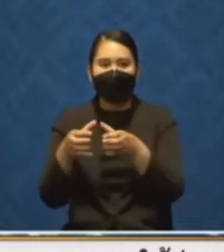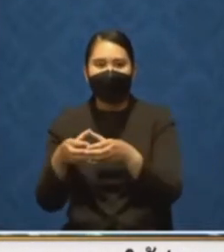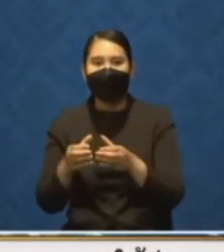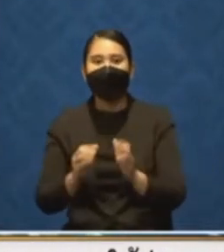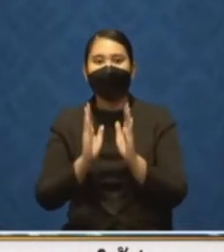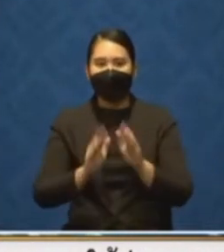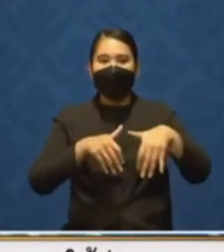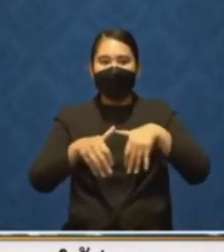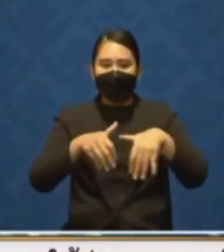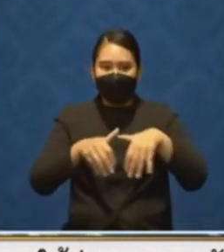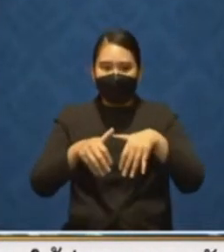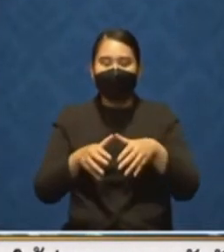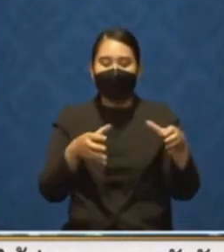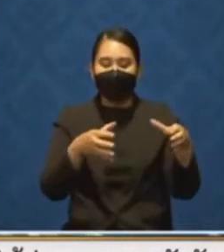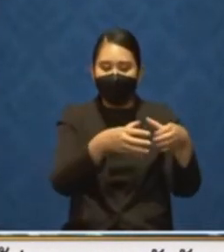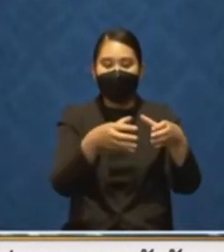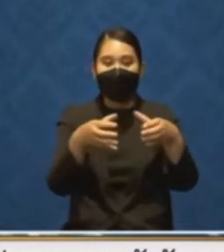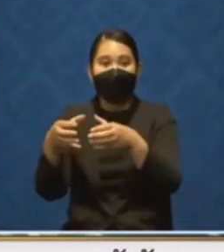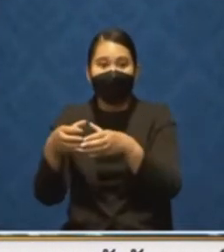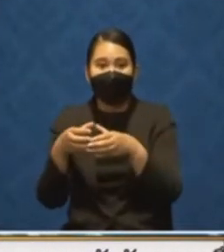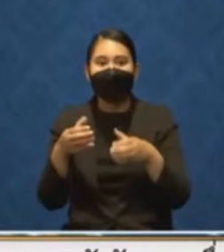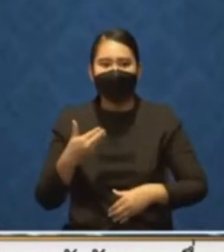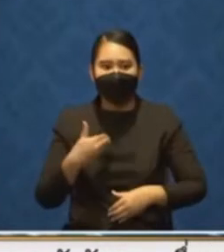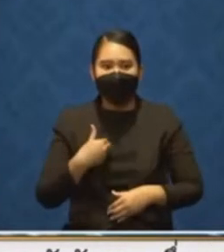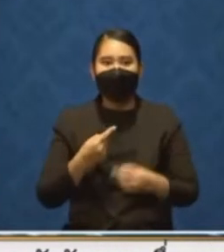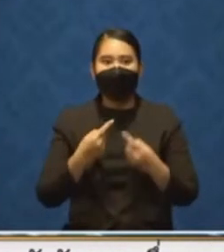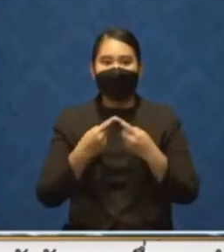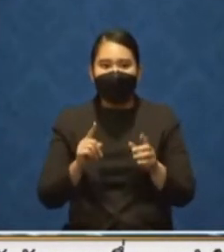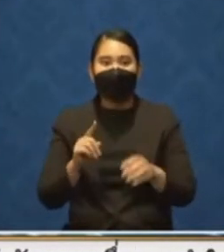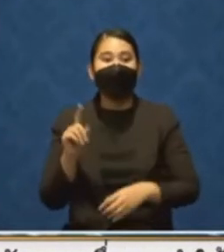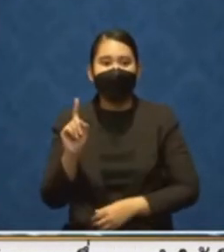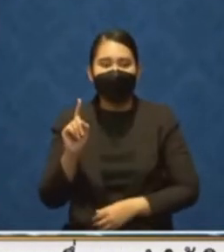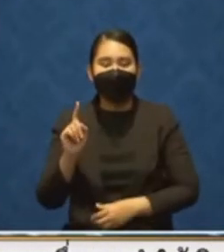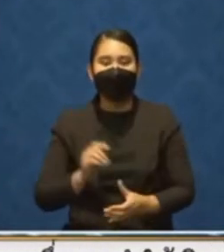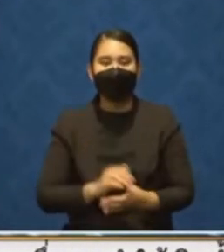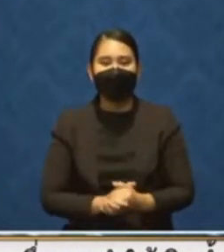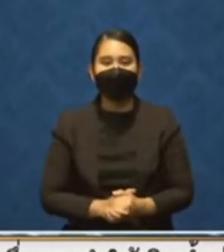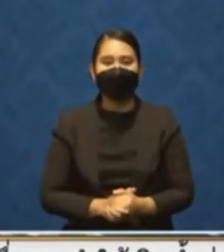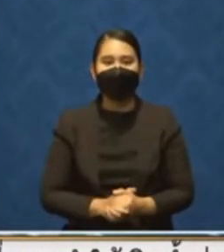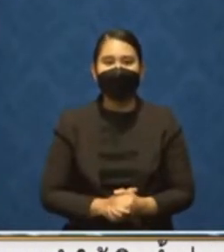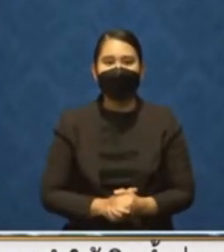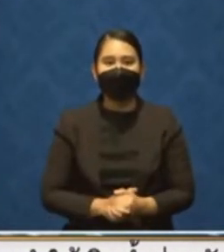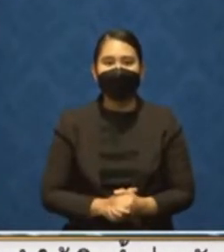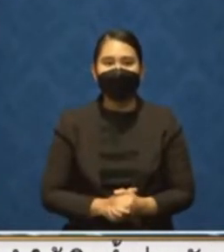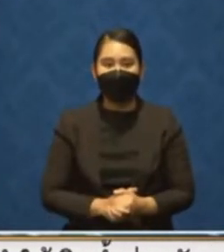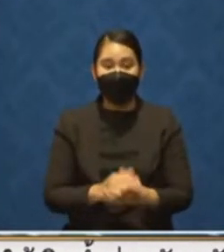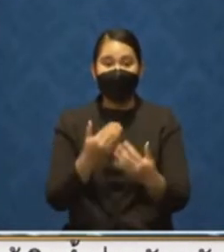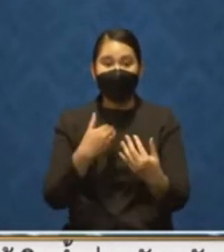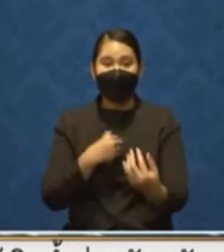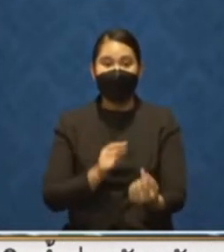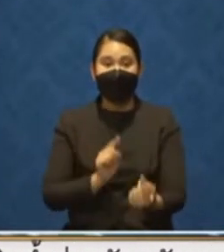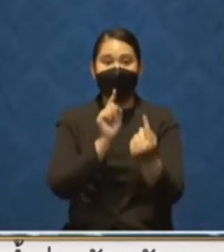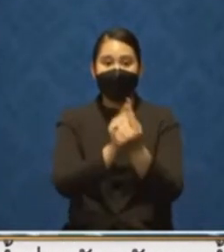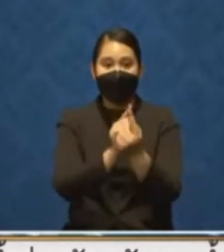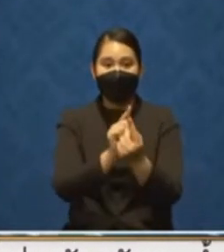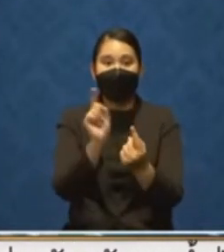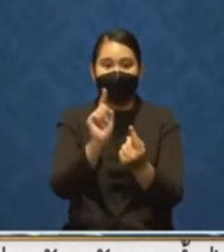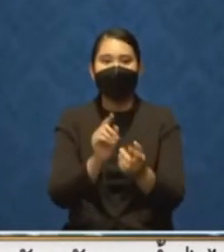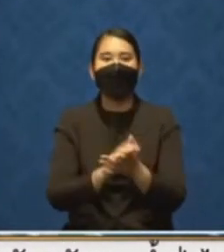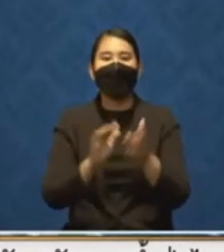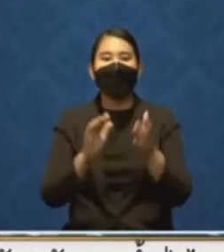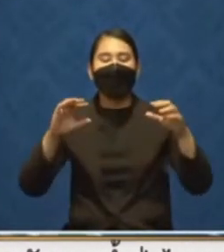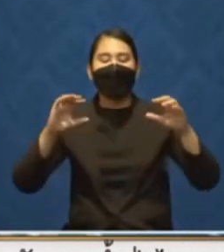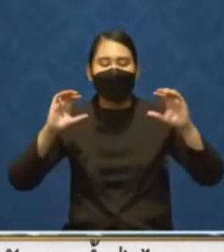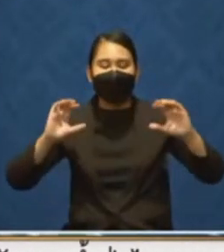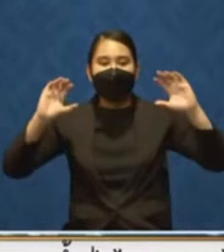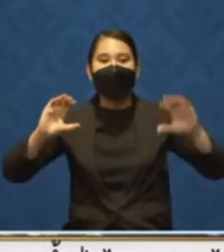อาศัยด้วยในพื้นที่ของเข้าวางของเขาแหละแต่ก็หันหลังมาชนเราค่อนข้างหน้าแล้วก็เชิญหน้าเขาใช้กำลังงานของรัฐบาลนั้นก็อีก